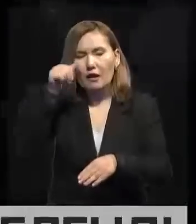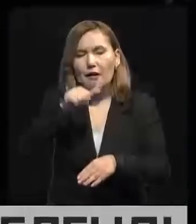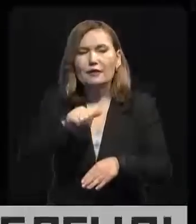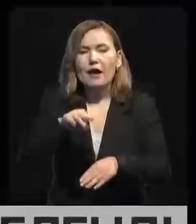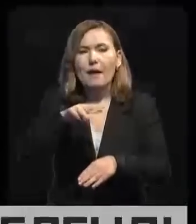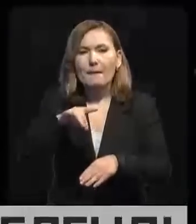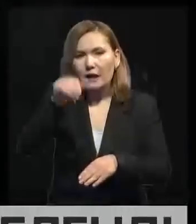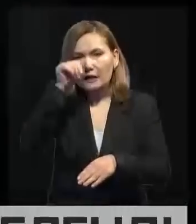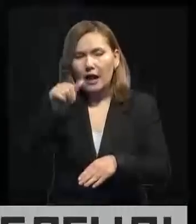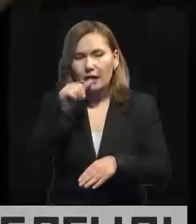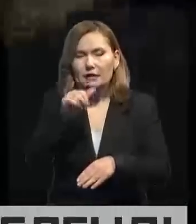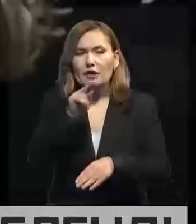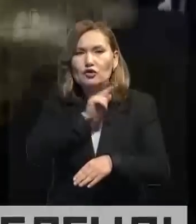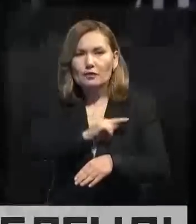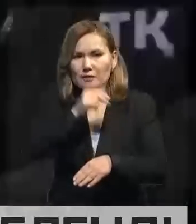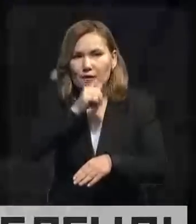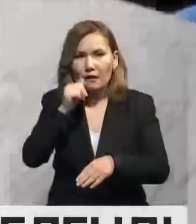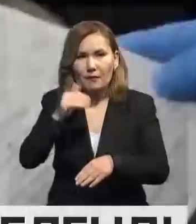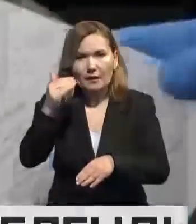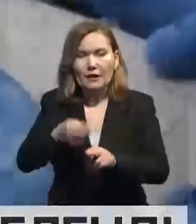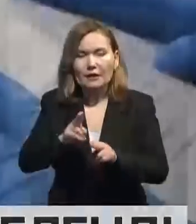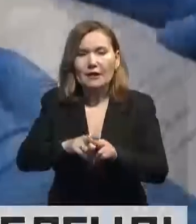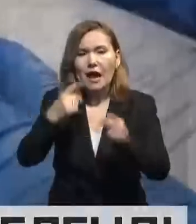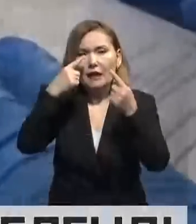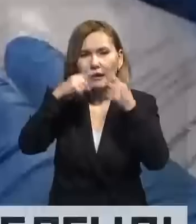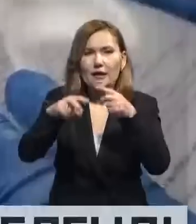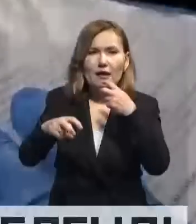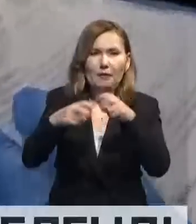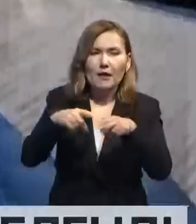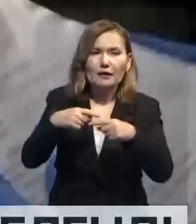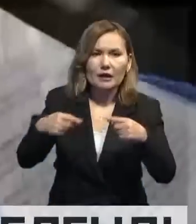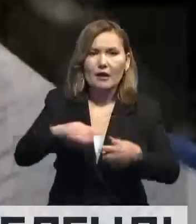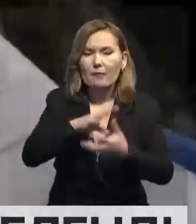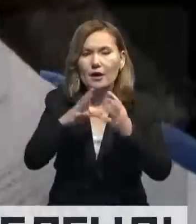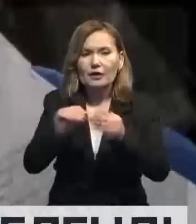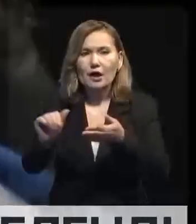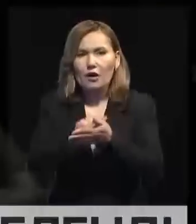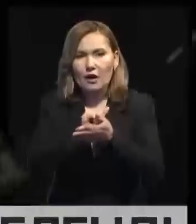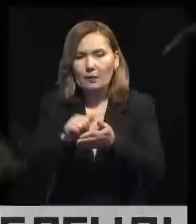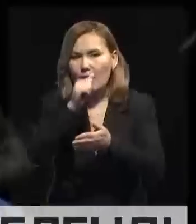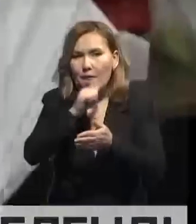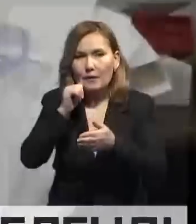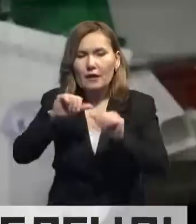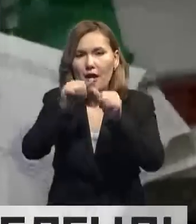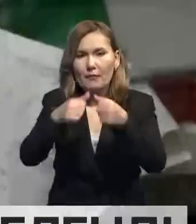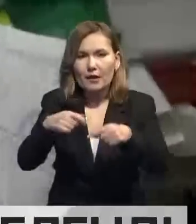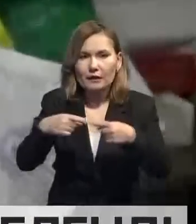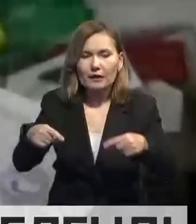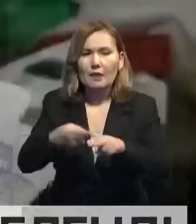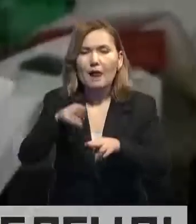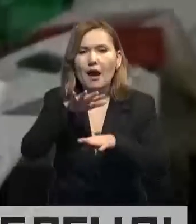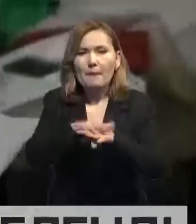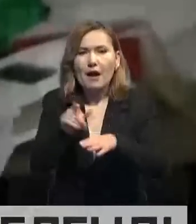бері әрекет еткен. Тінту барысында техника, заңсыз қызметке қатысты құжаттама, діни сипаттағы әдебиеттер және